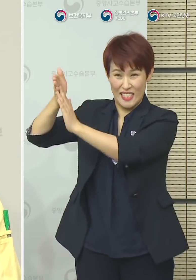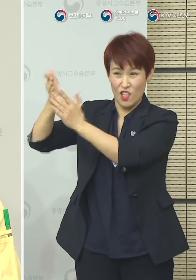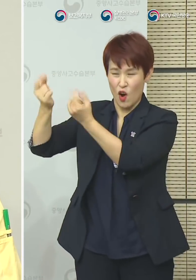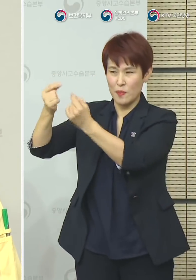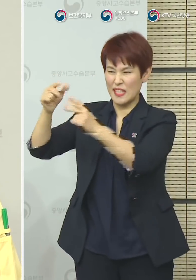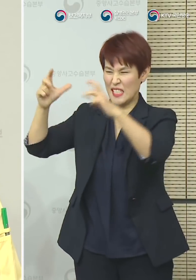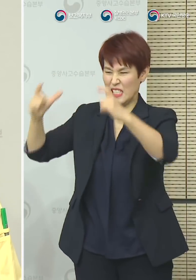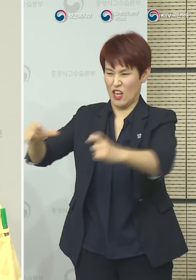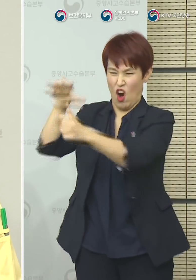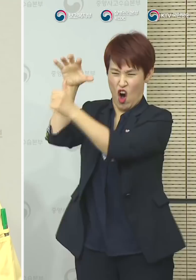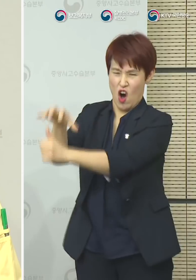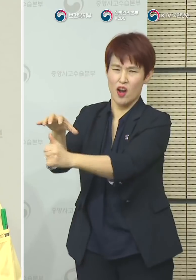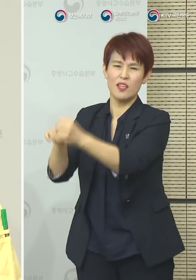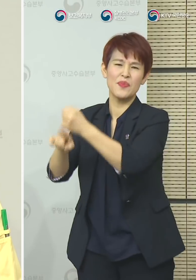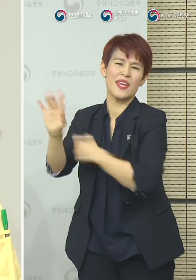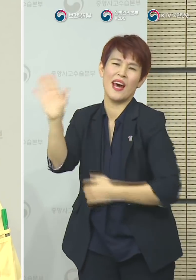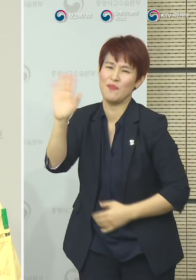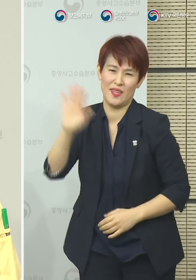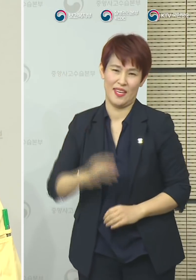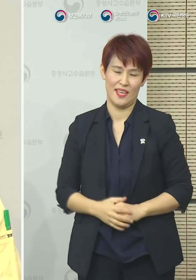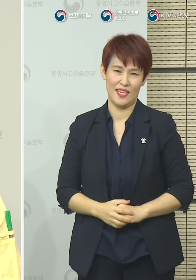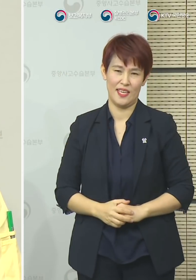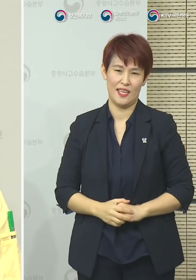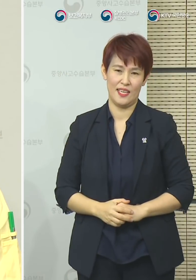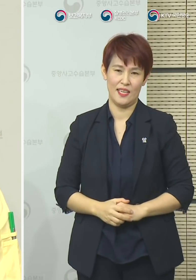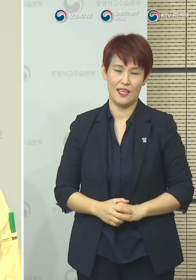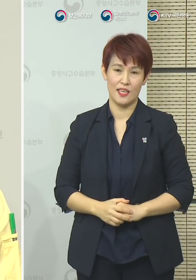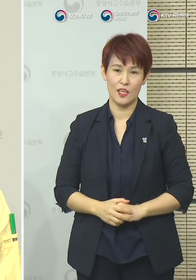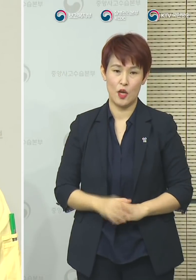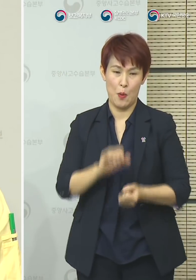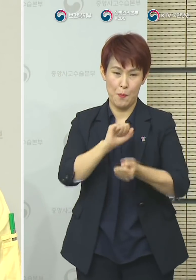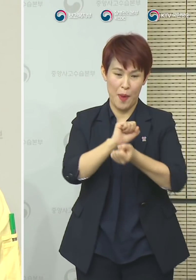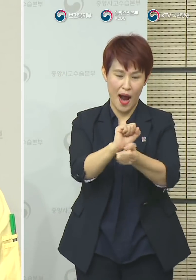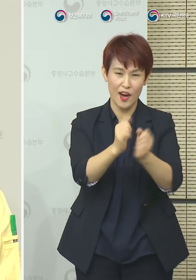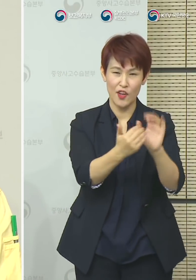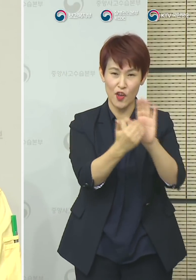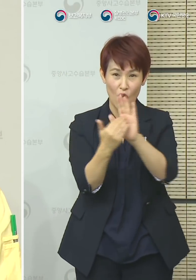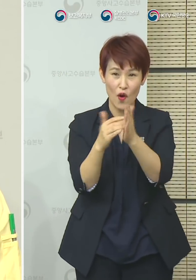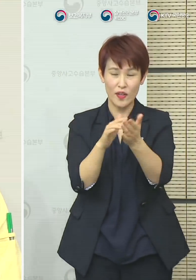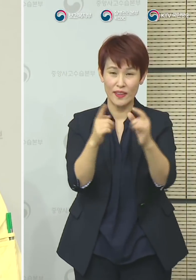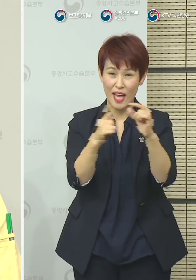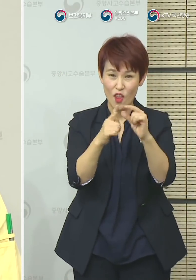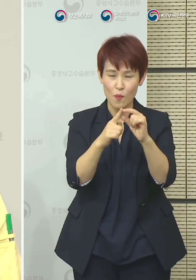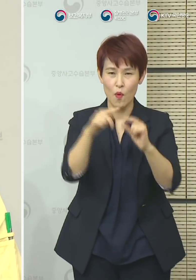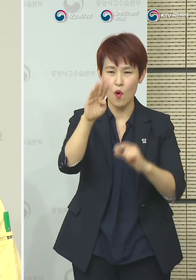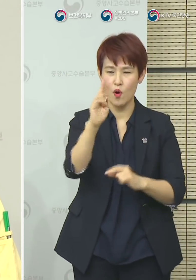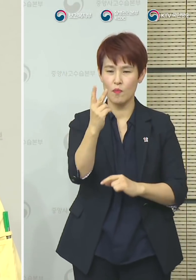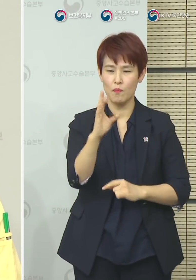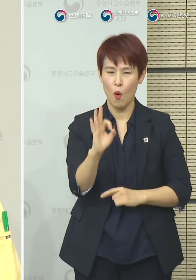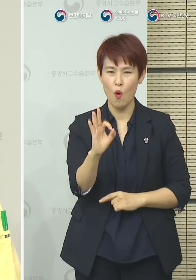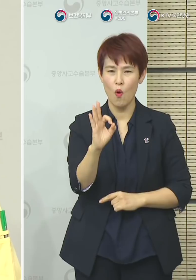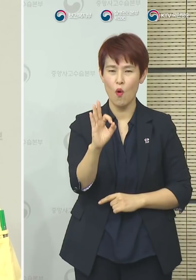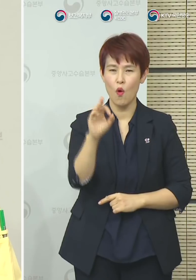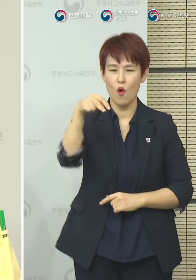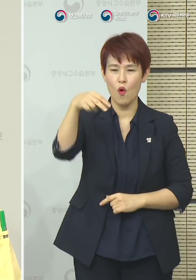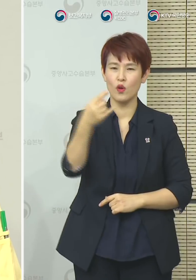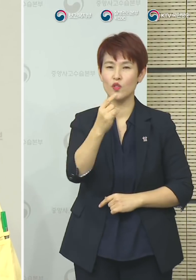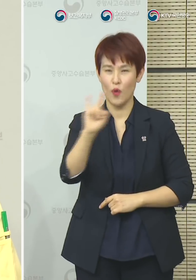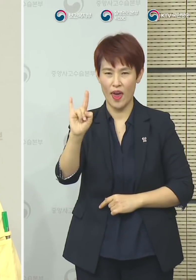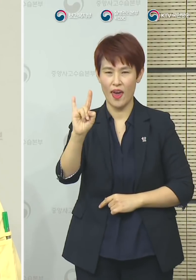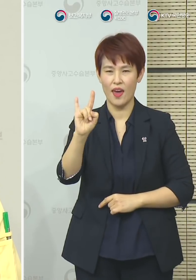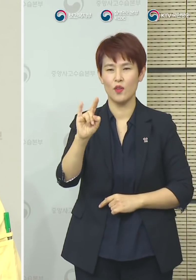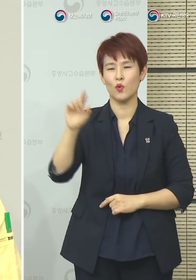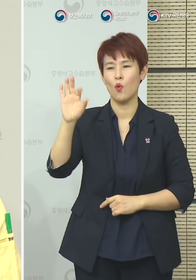자체를 봉쇄한다는 의미가 전혀 아닙니다. 방역 용어로서 봉쇄 전략과 완화 전략이라는